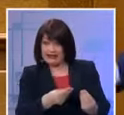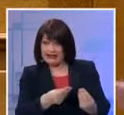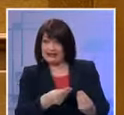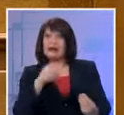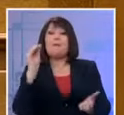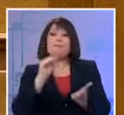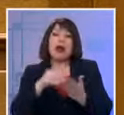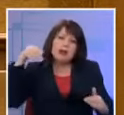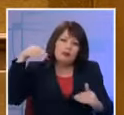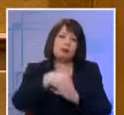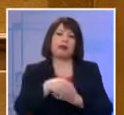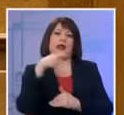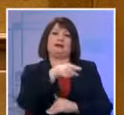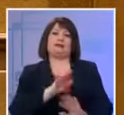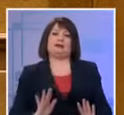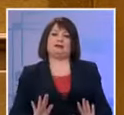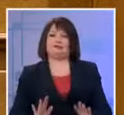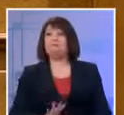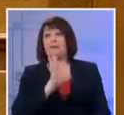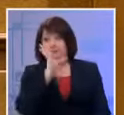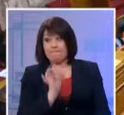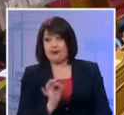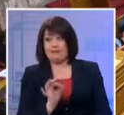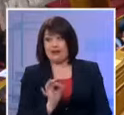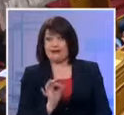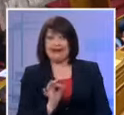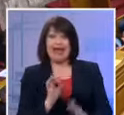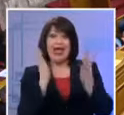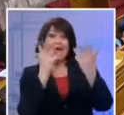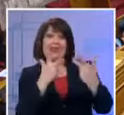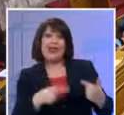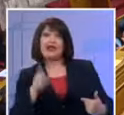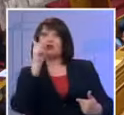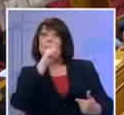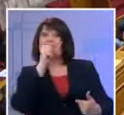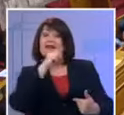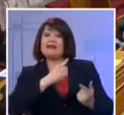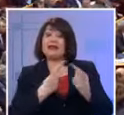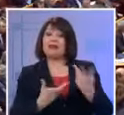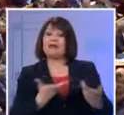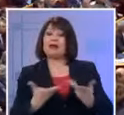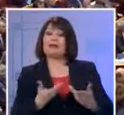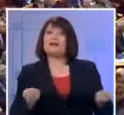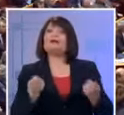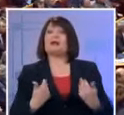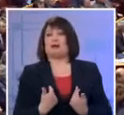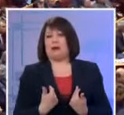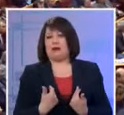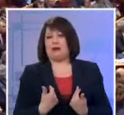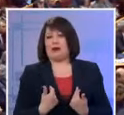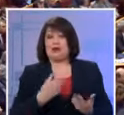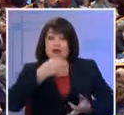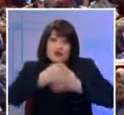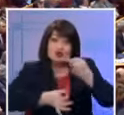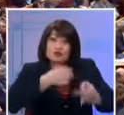οδηγείτε και πάλι σε ύφεση. Πράγματι, θέατρο εικονικής διαπραγμάτευσης εμείς ποτέ δεν κάνουμε. Και σας συμβουλεύω